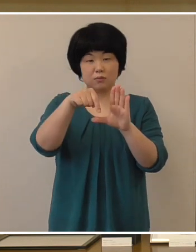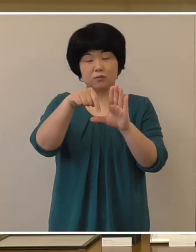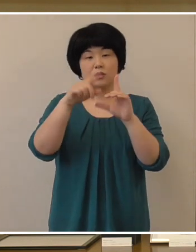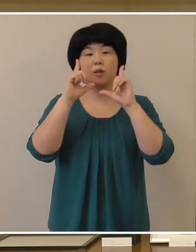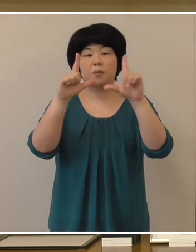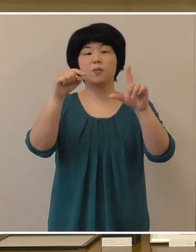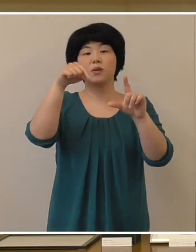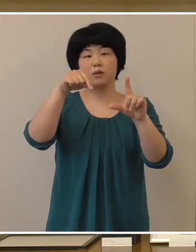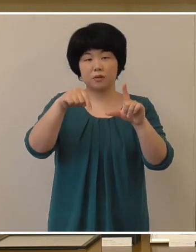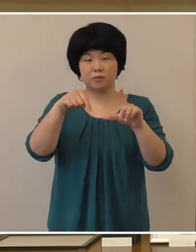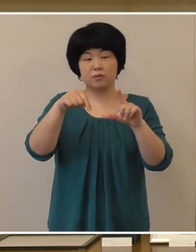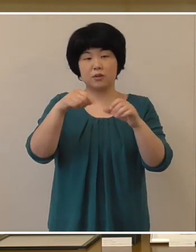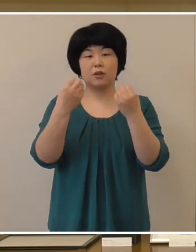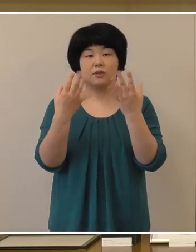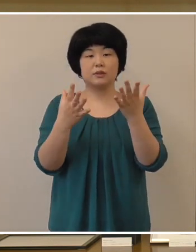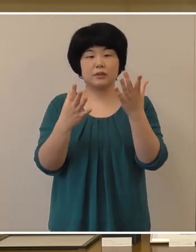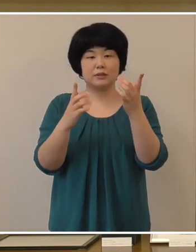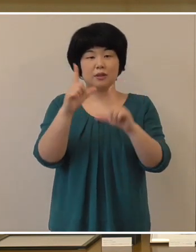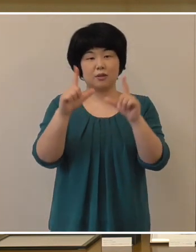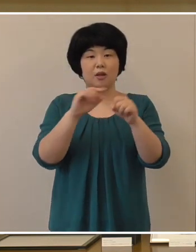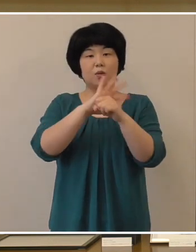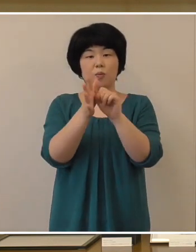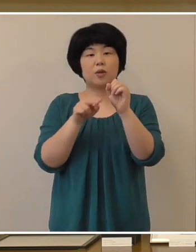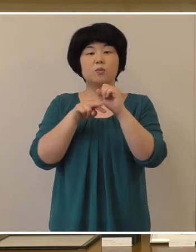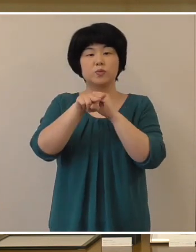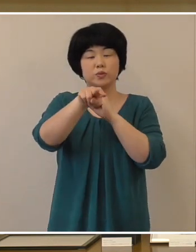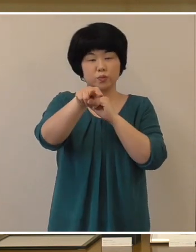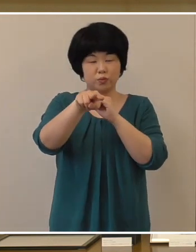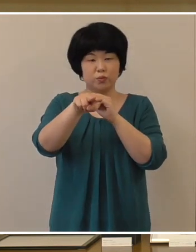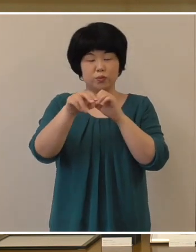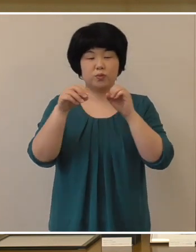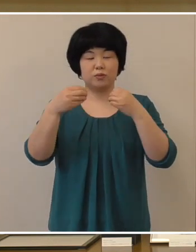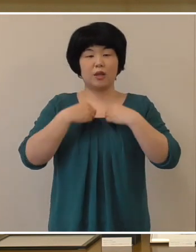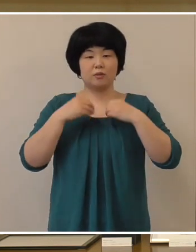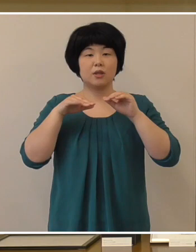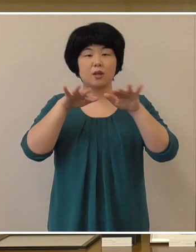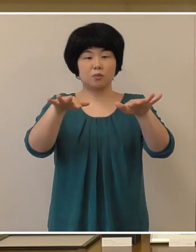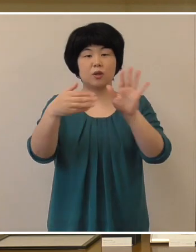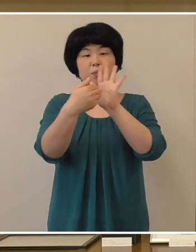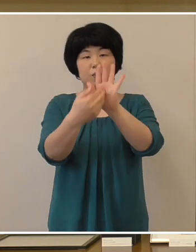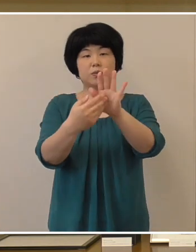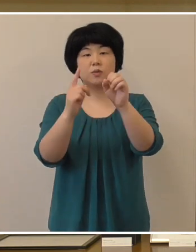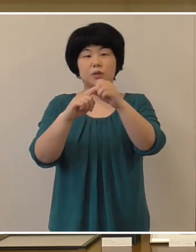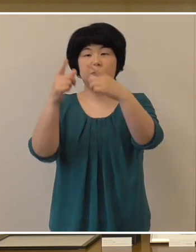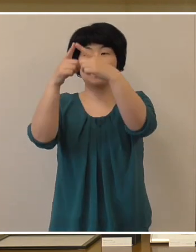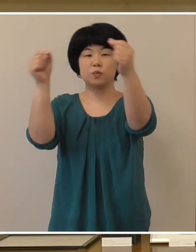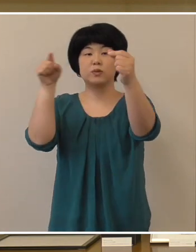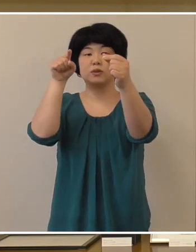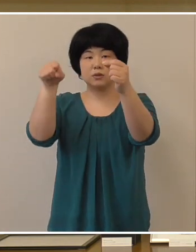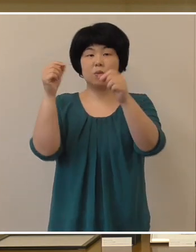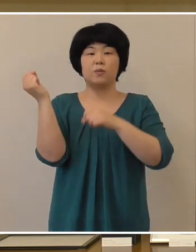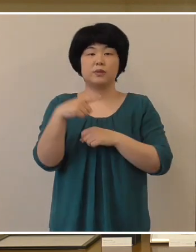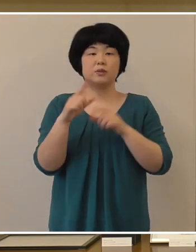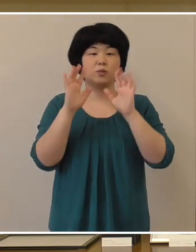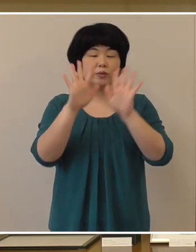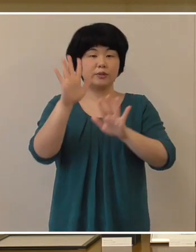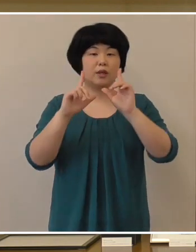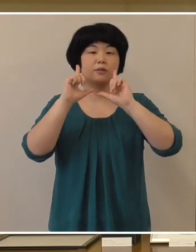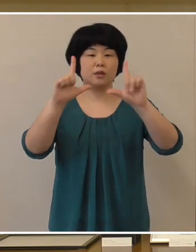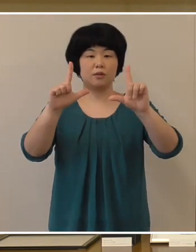ては、新型コロナウイルスの感染拡大に伴う国の緊急事態宣言が、解除されることになりました